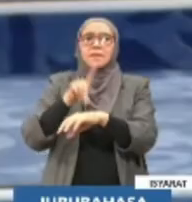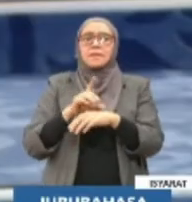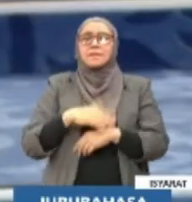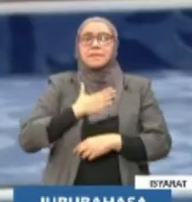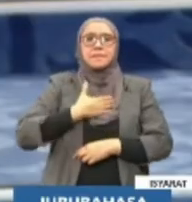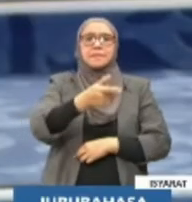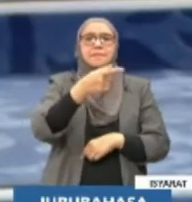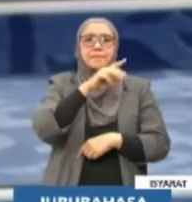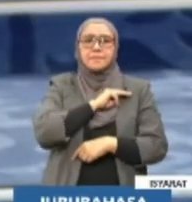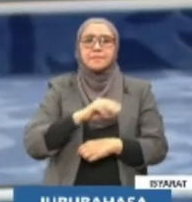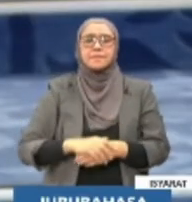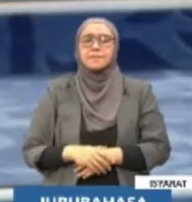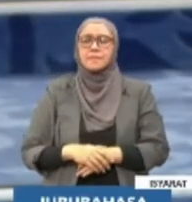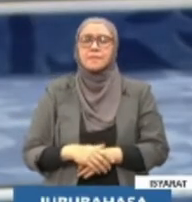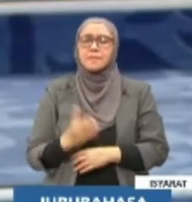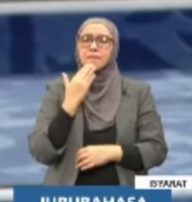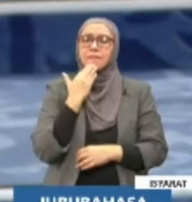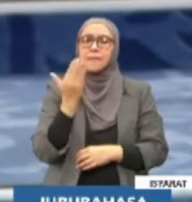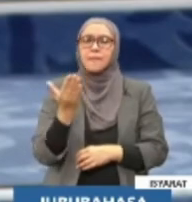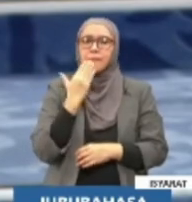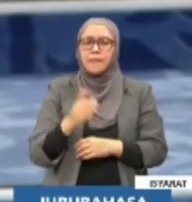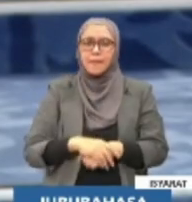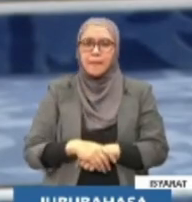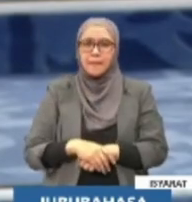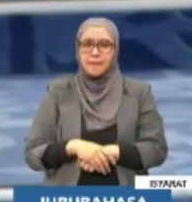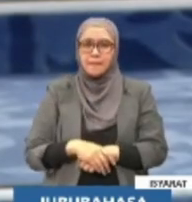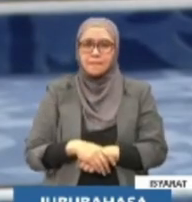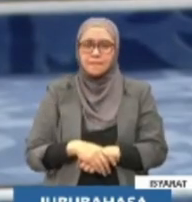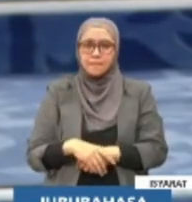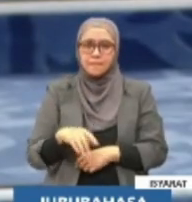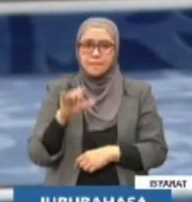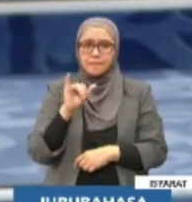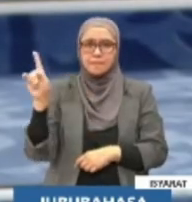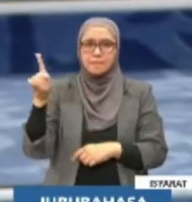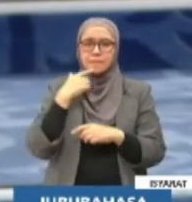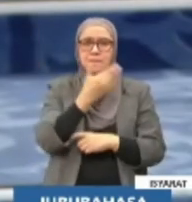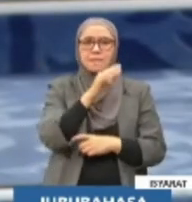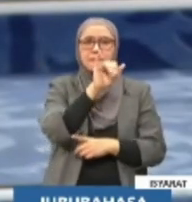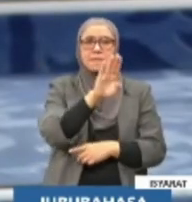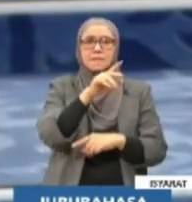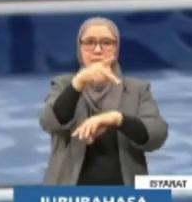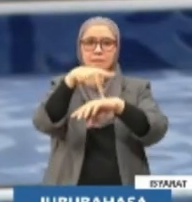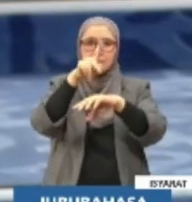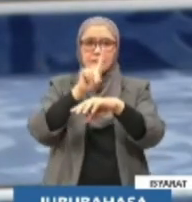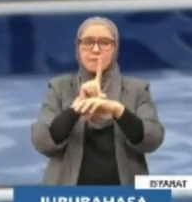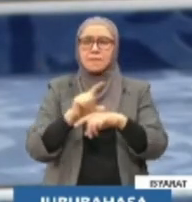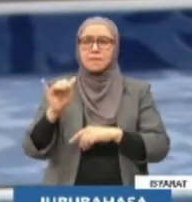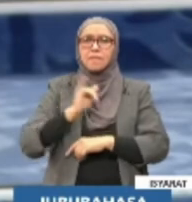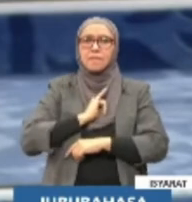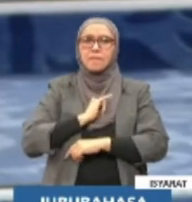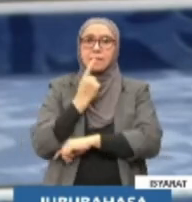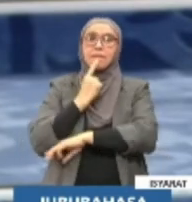masih ada sentuh dan terima kasih yang Hai saya bagi jaminan